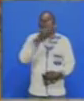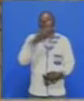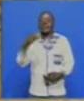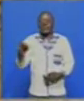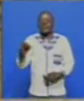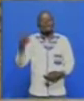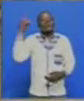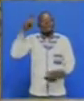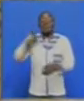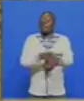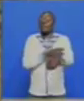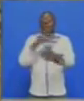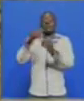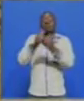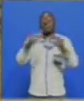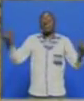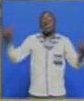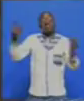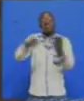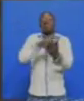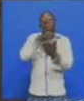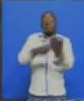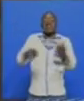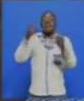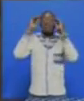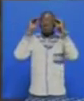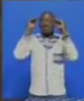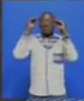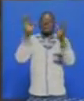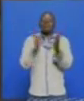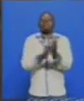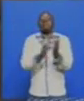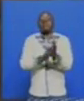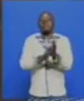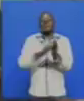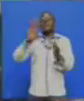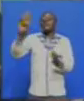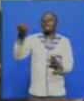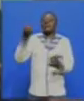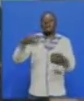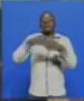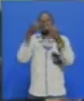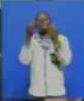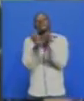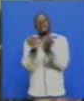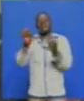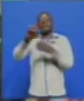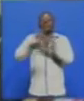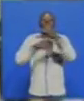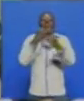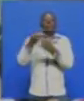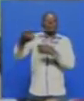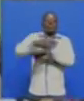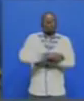longtemps marginalisée surtout dans le domaine de l'éducation scolaire. À cette 6e édition de la Journée internationale de la jeune